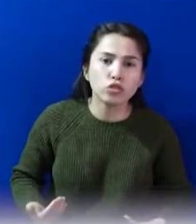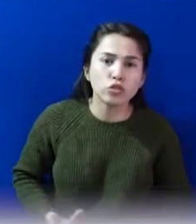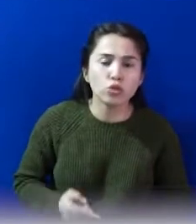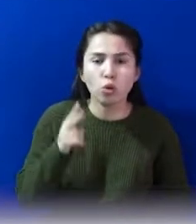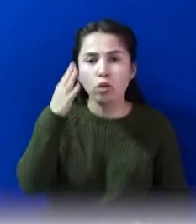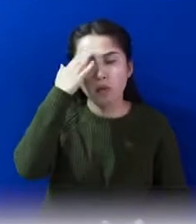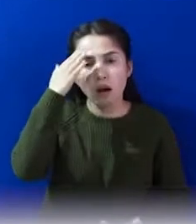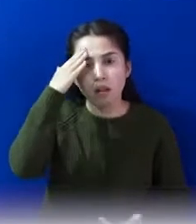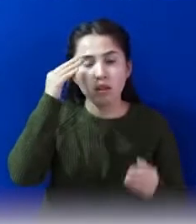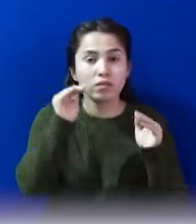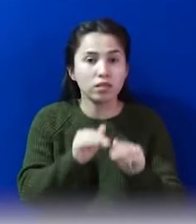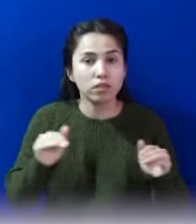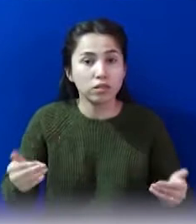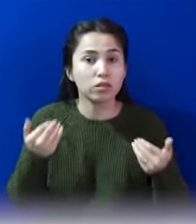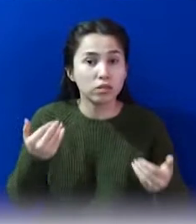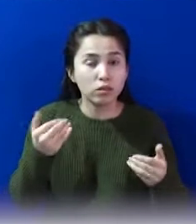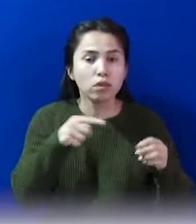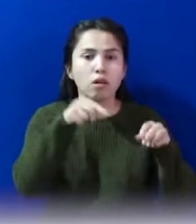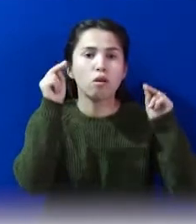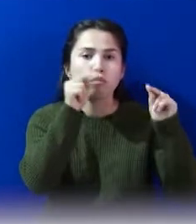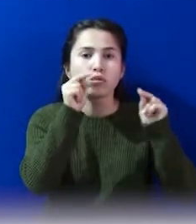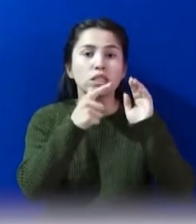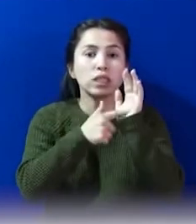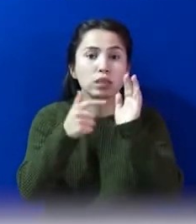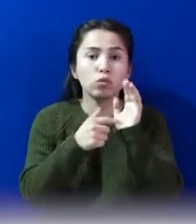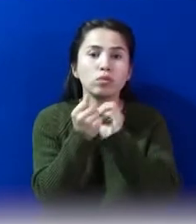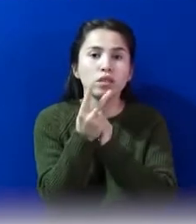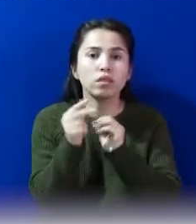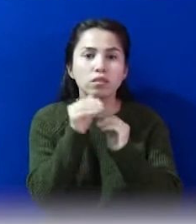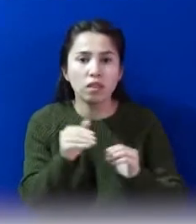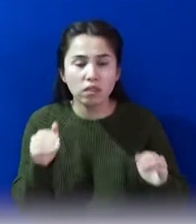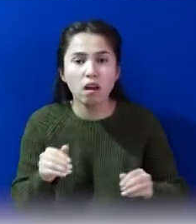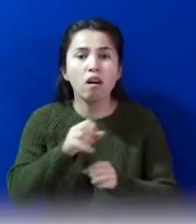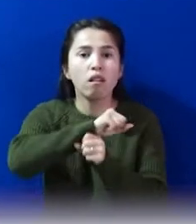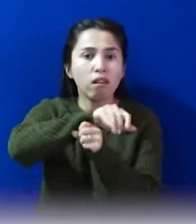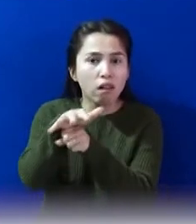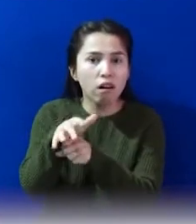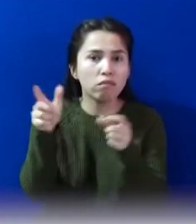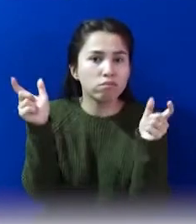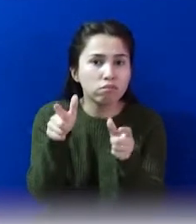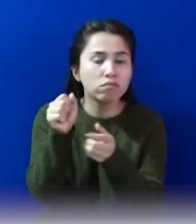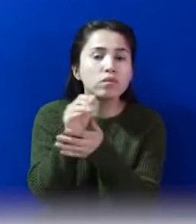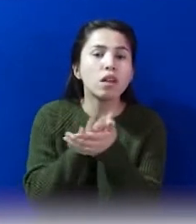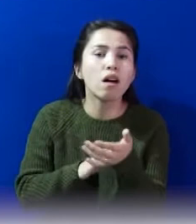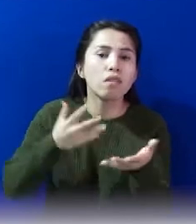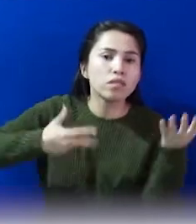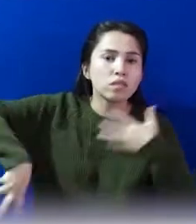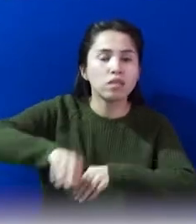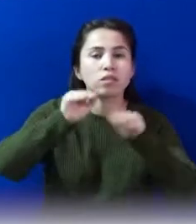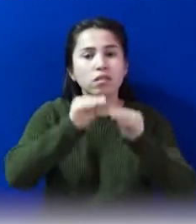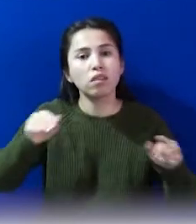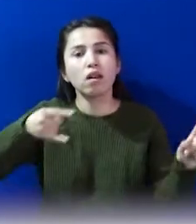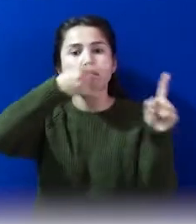месяцев этого года? Эти и другие вопросы поднял аким города Айтказы Карабалаев на совещании с участием